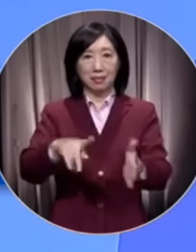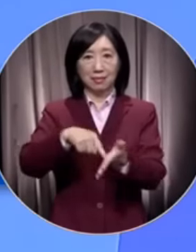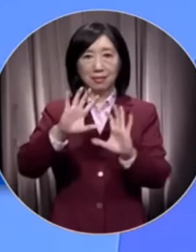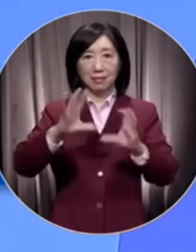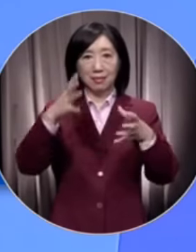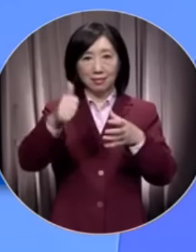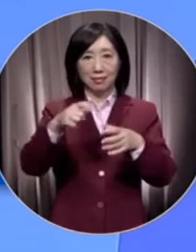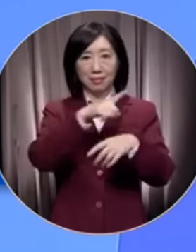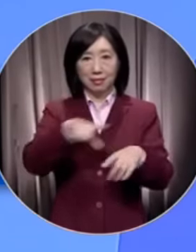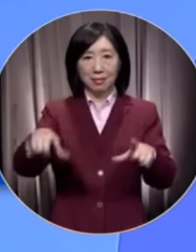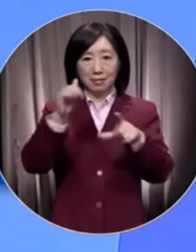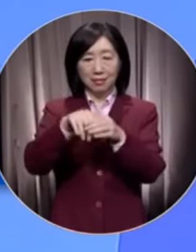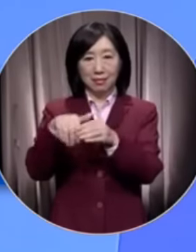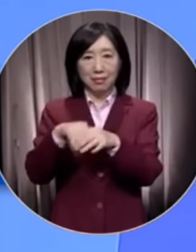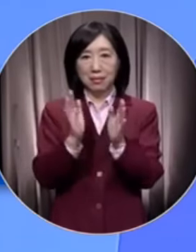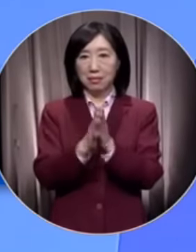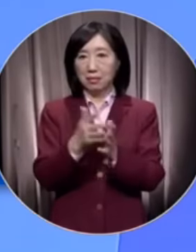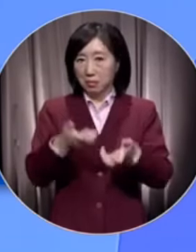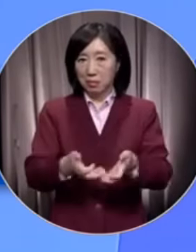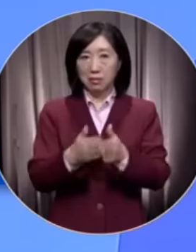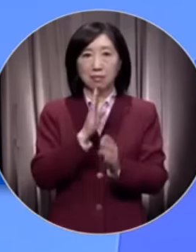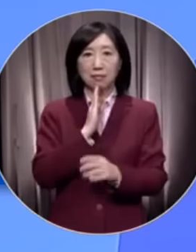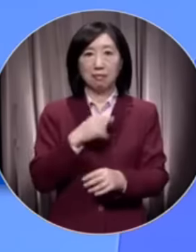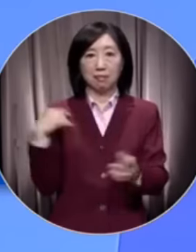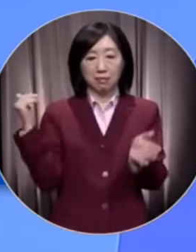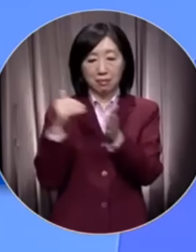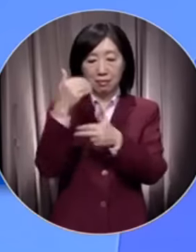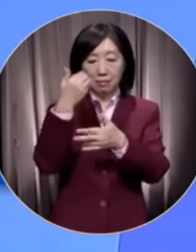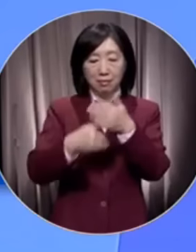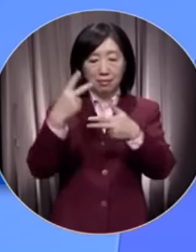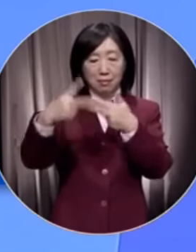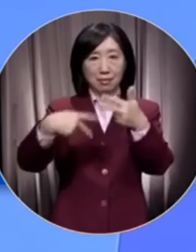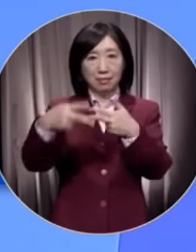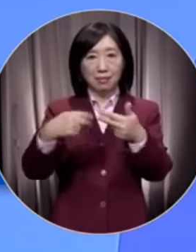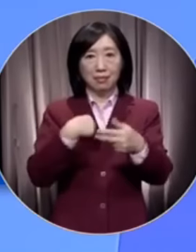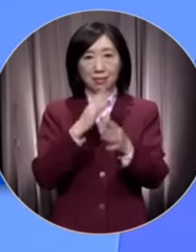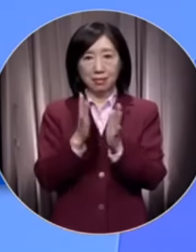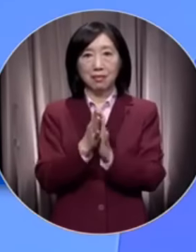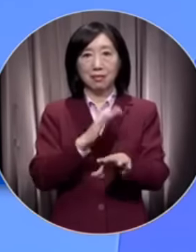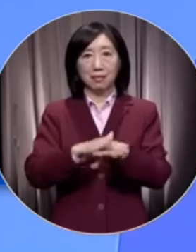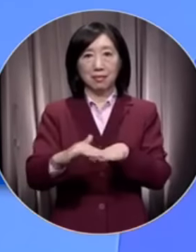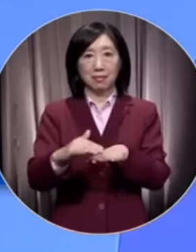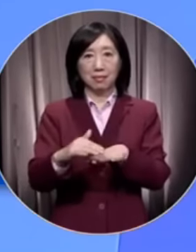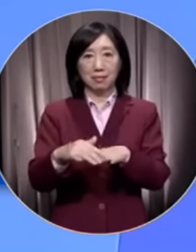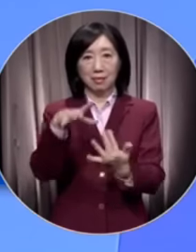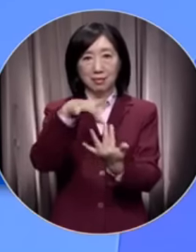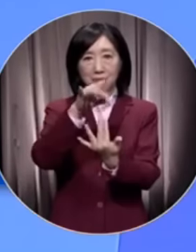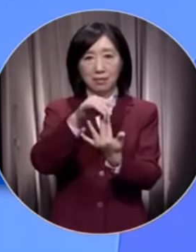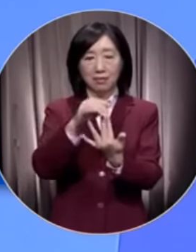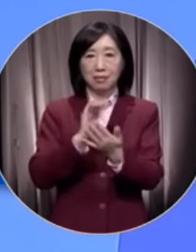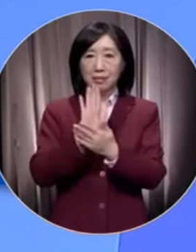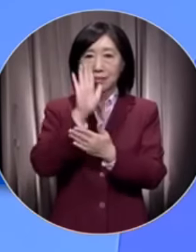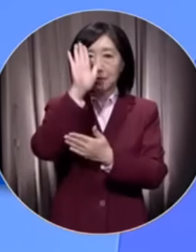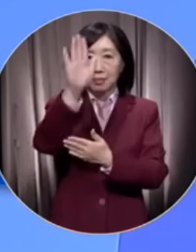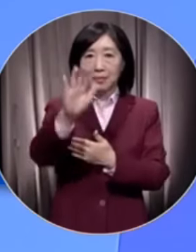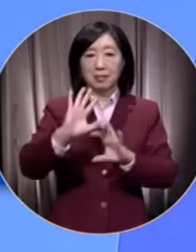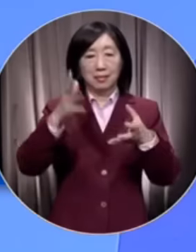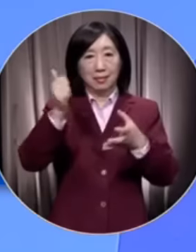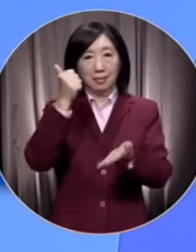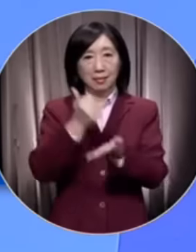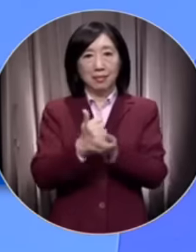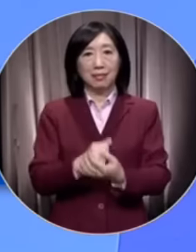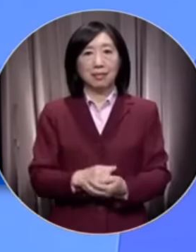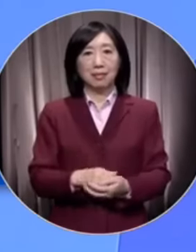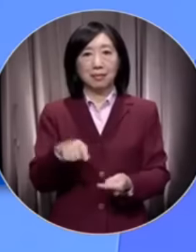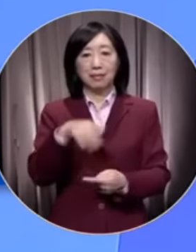选非常关键，在最后2个星期关键的时刻，我们将选出我们未来的总统，这